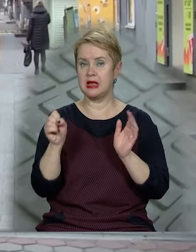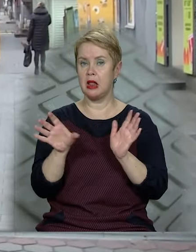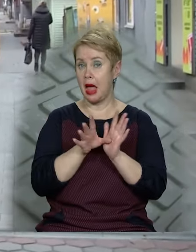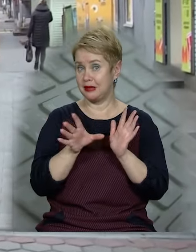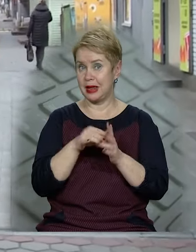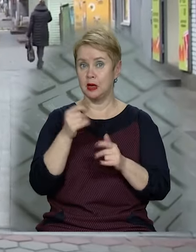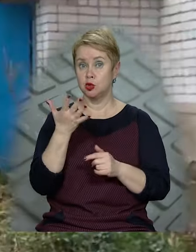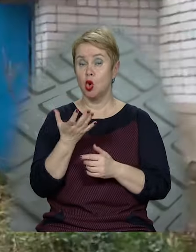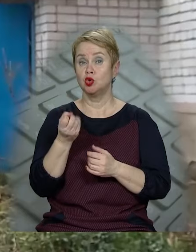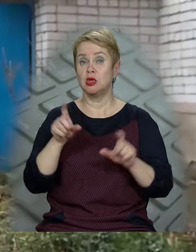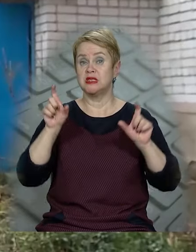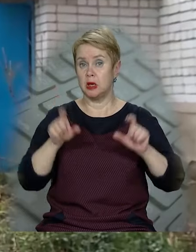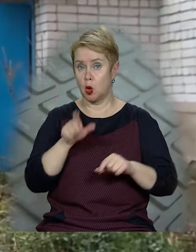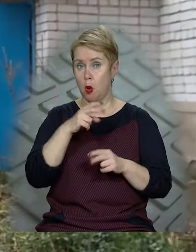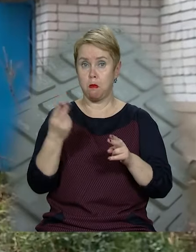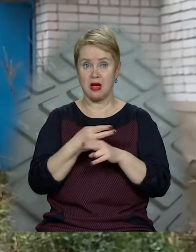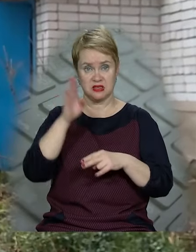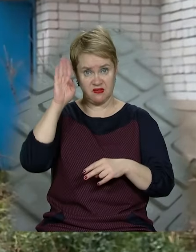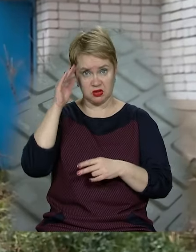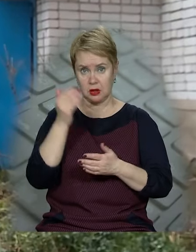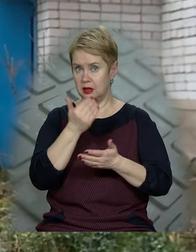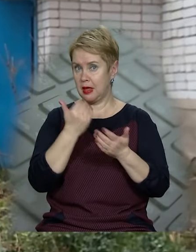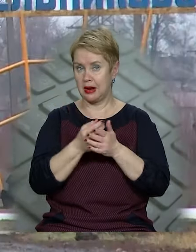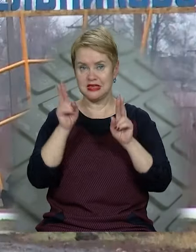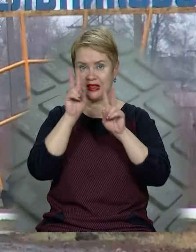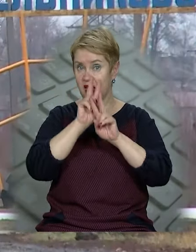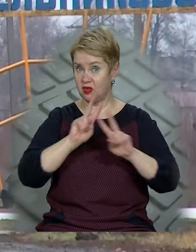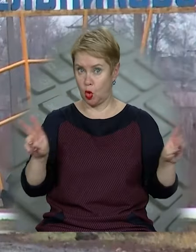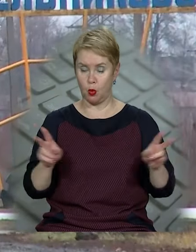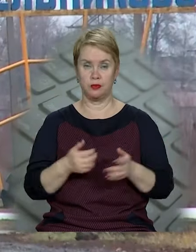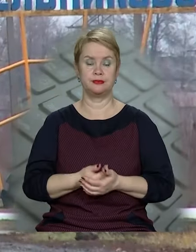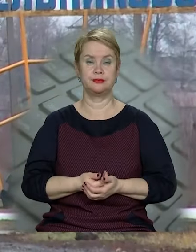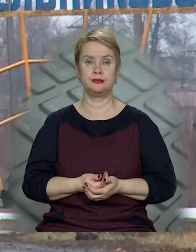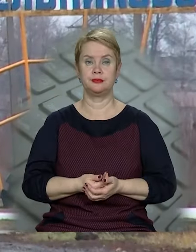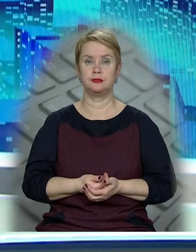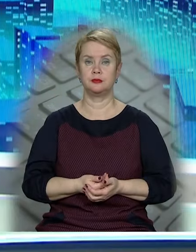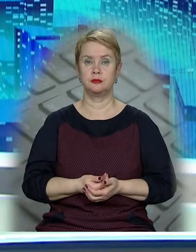електроенергію. Скільки ще сидіти людям без води, наразі невідомо.